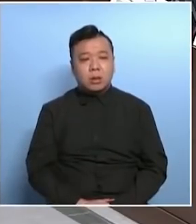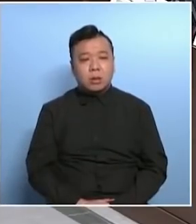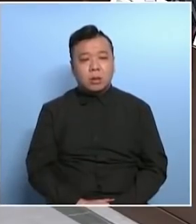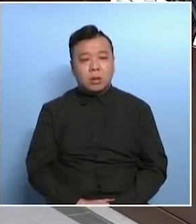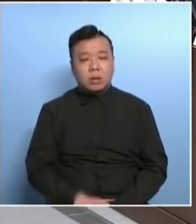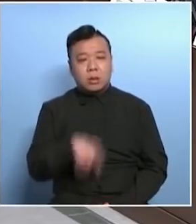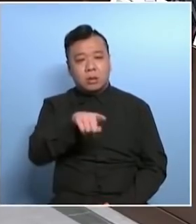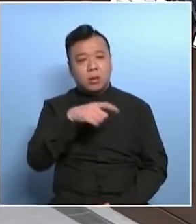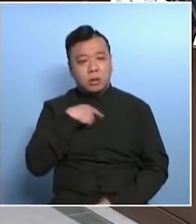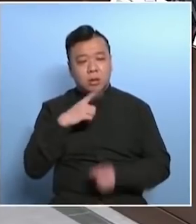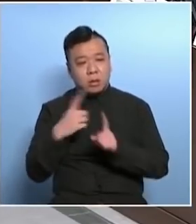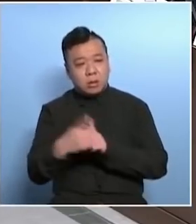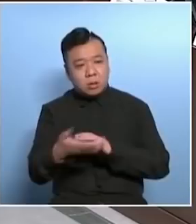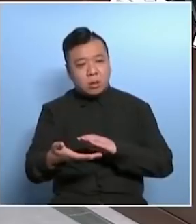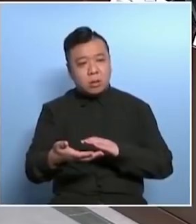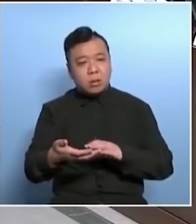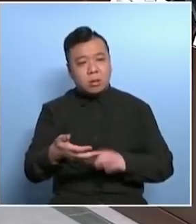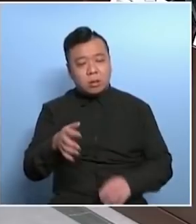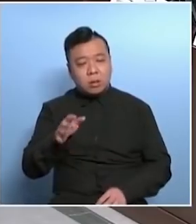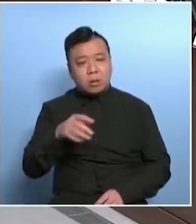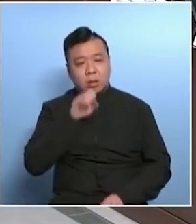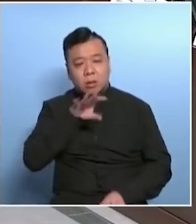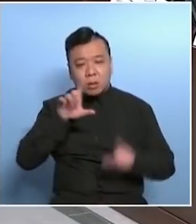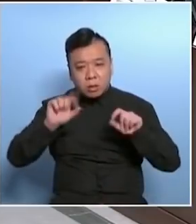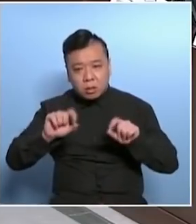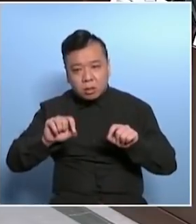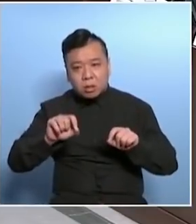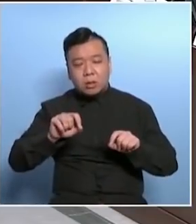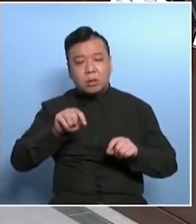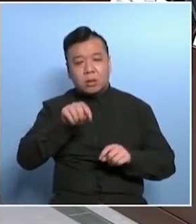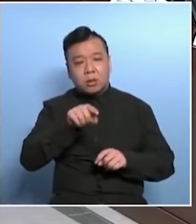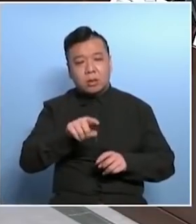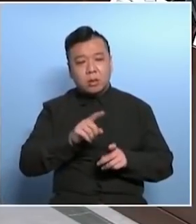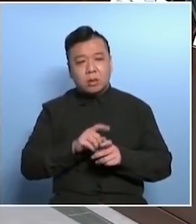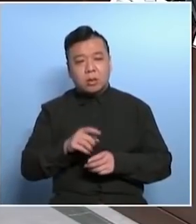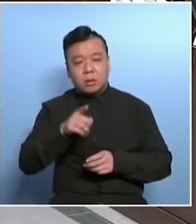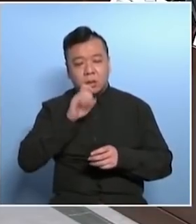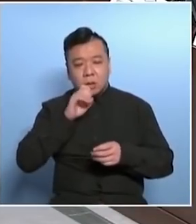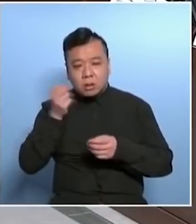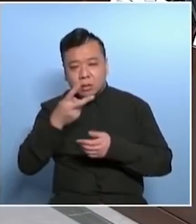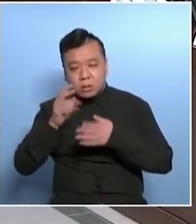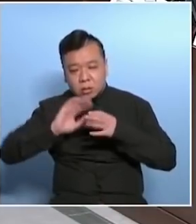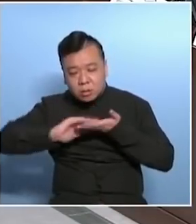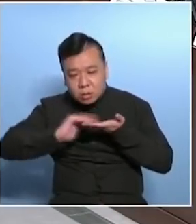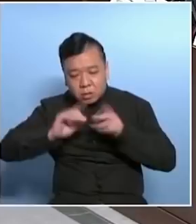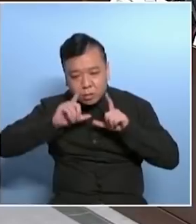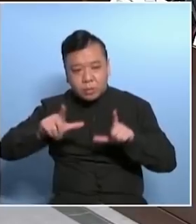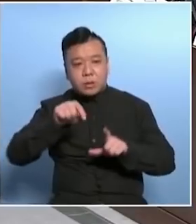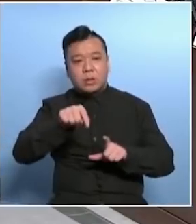你話要涉入去，我俾你涉入去啦。 你俾我，你俾我澄清，然之後你自己再澄清你自己啊。